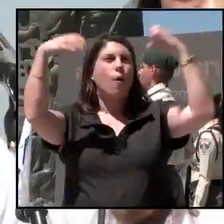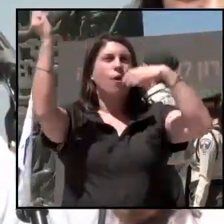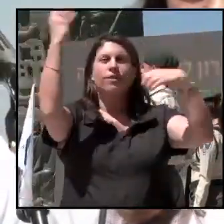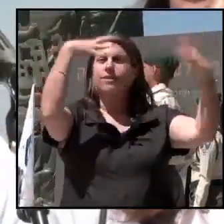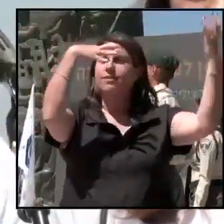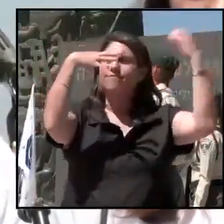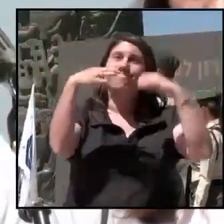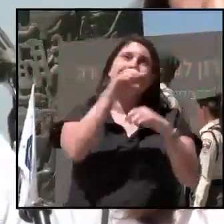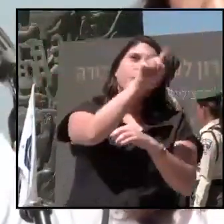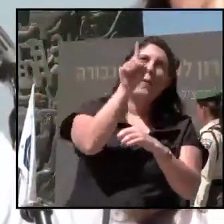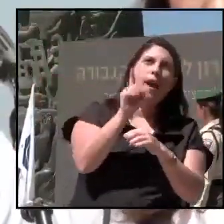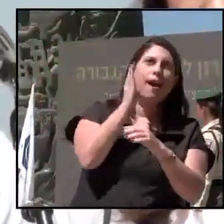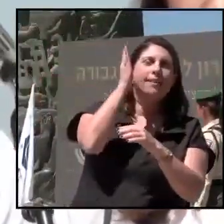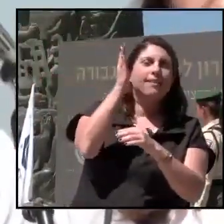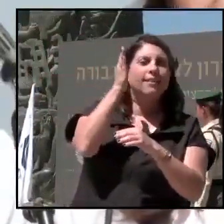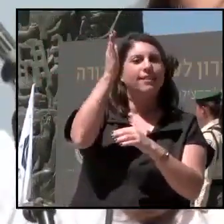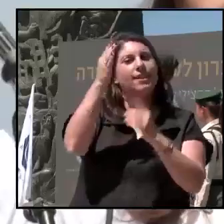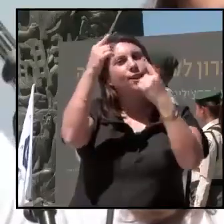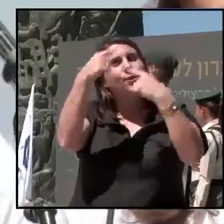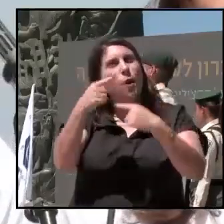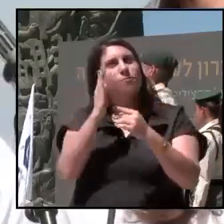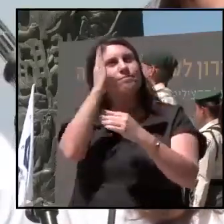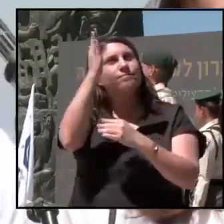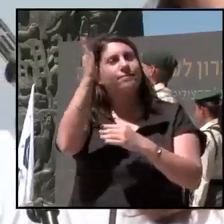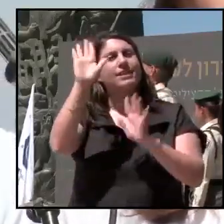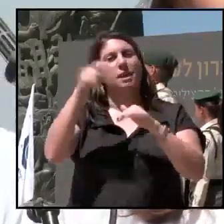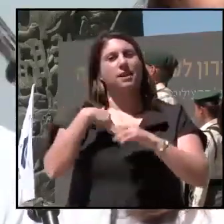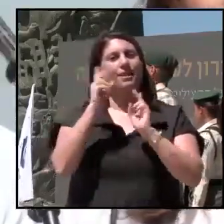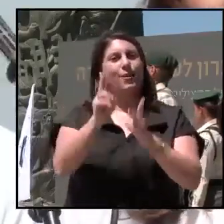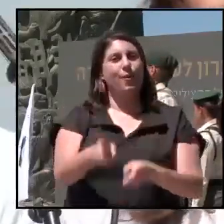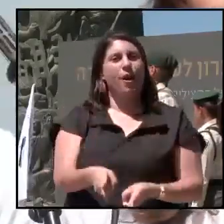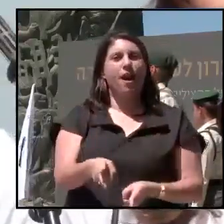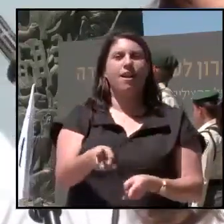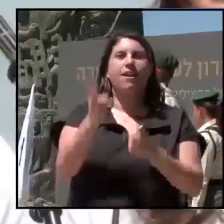מאורות, אולי יום אחד אוכל גם אני